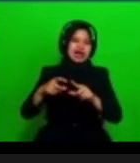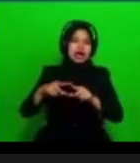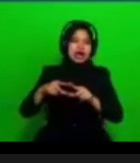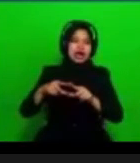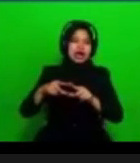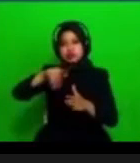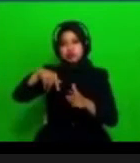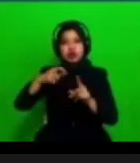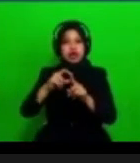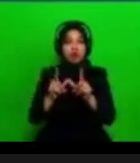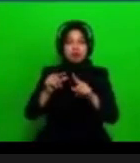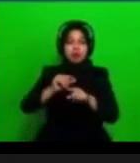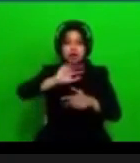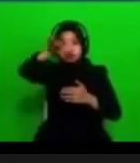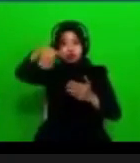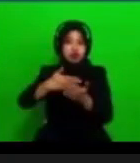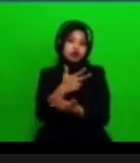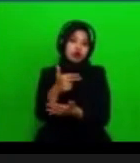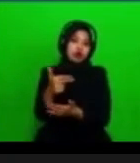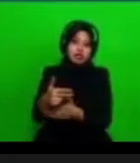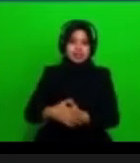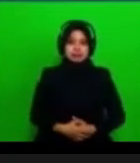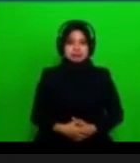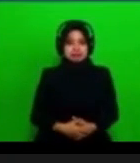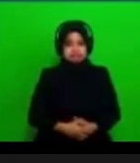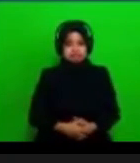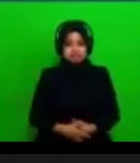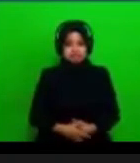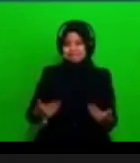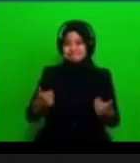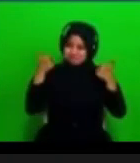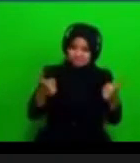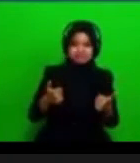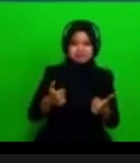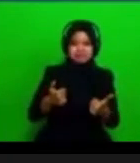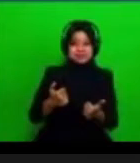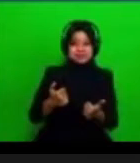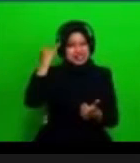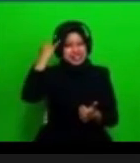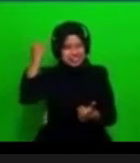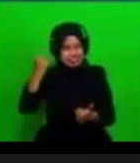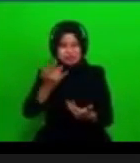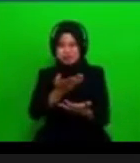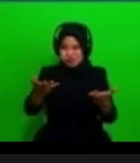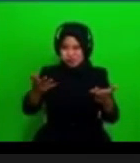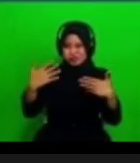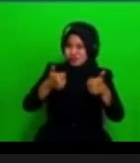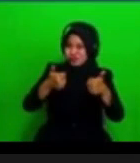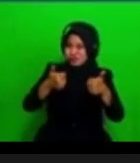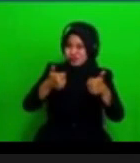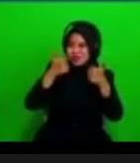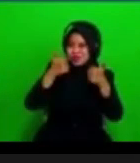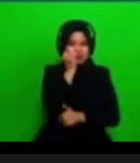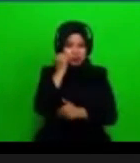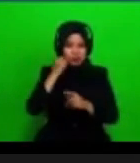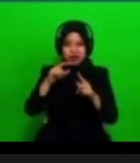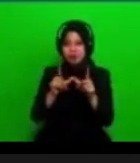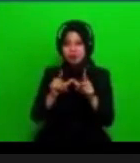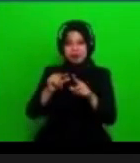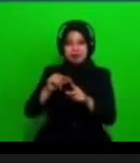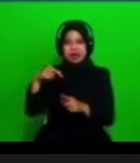di seluruh Indonesia yang berbahagia. Pertama, saya ingin apresiasi inisiatif yang dilakukan ibu-ibu pengurus dan anggota